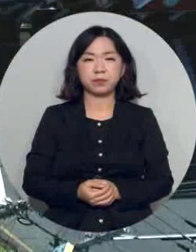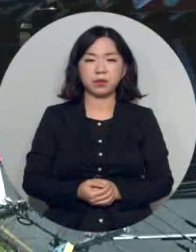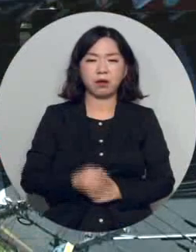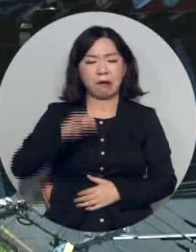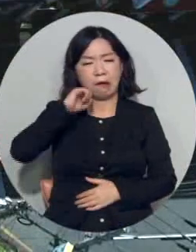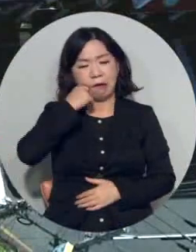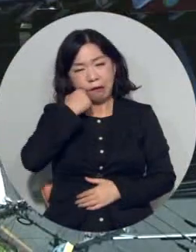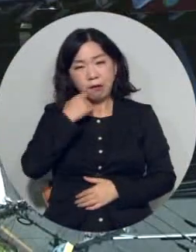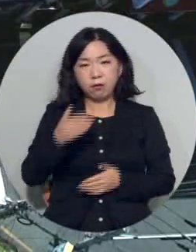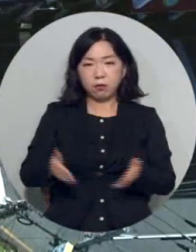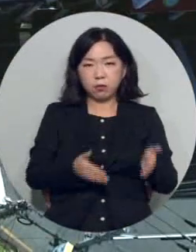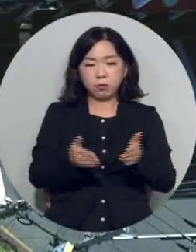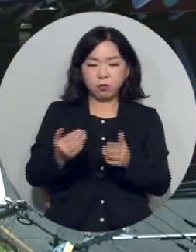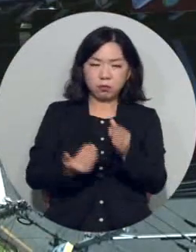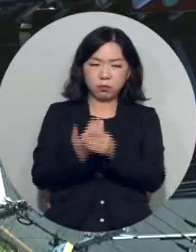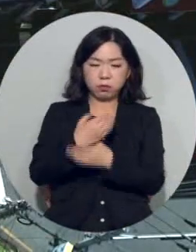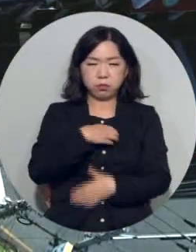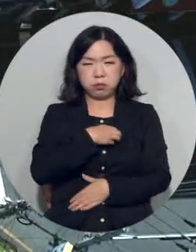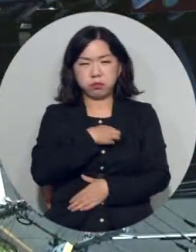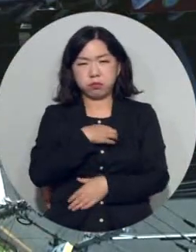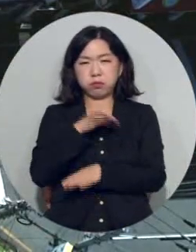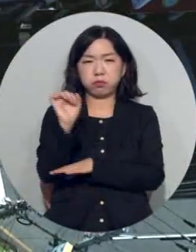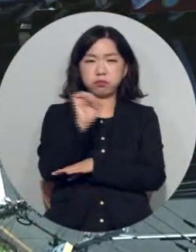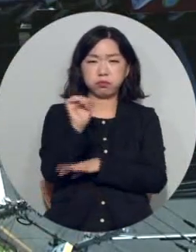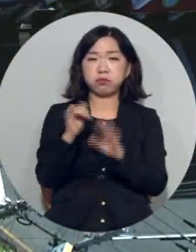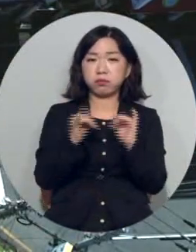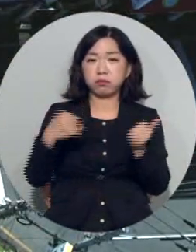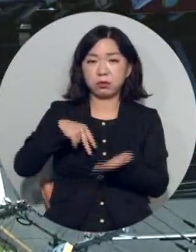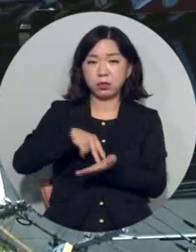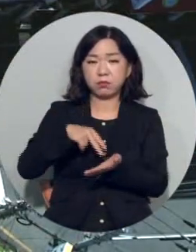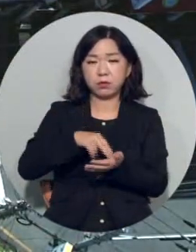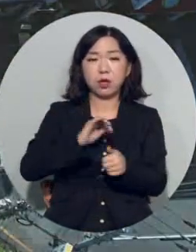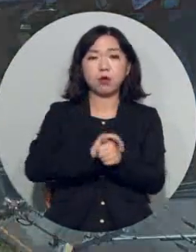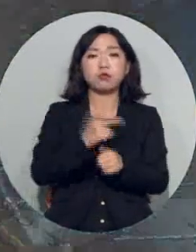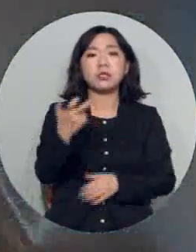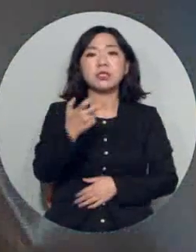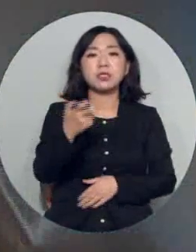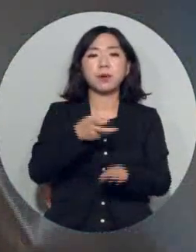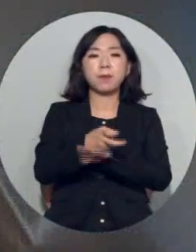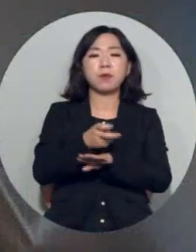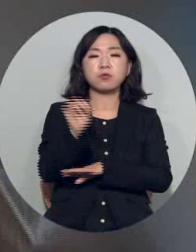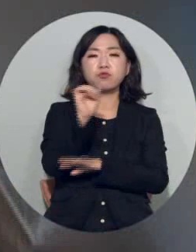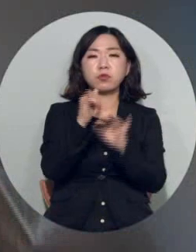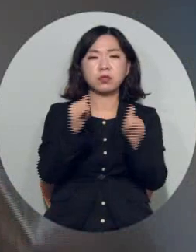도로를 달리며 사고 위험에까지 내몰린 버스 기사들은 경주 70번 버스